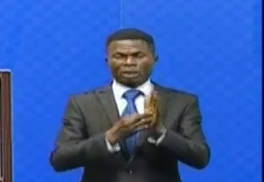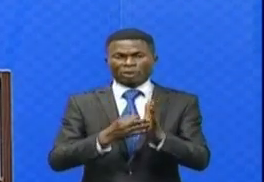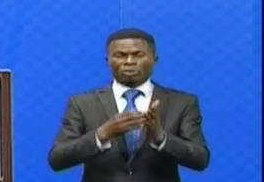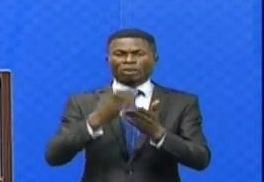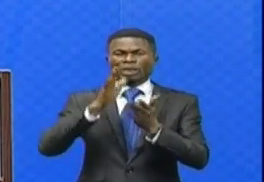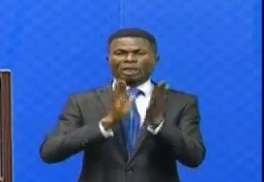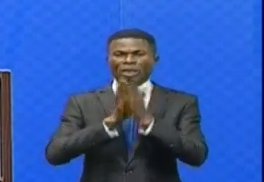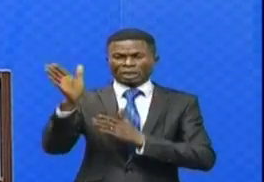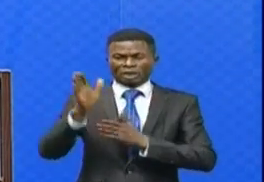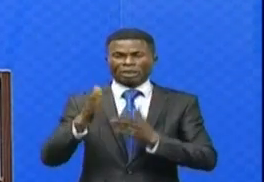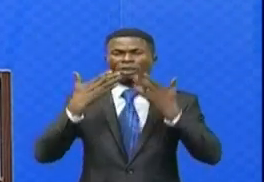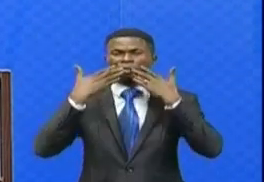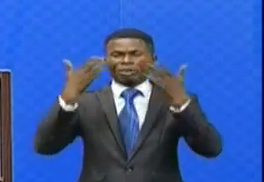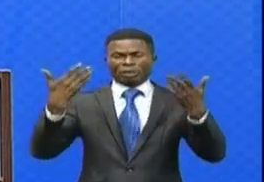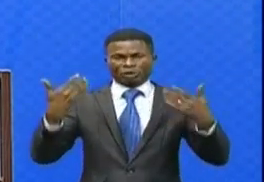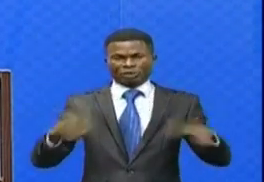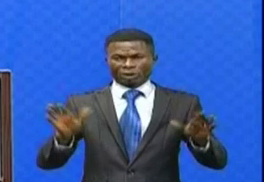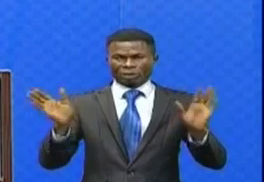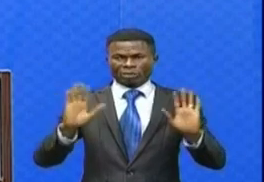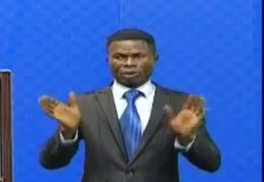je connaisse